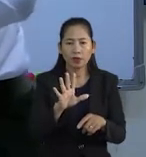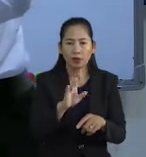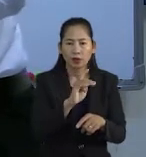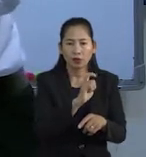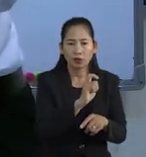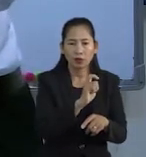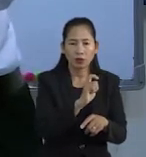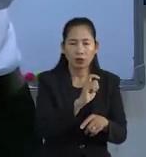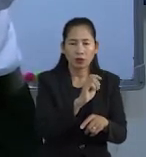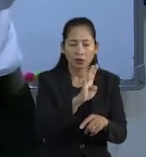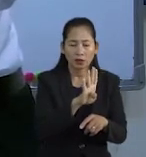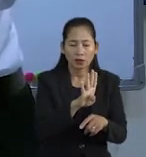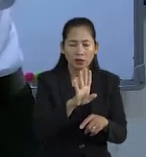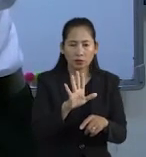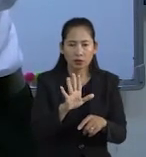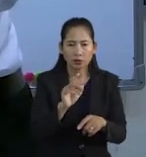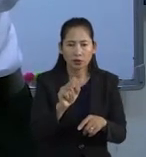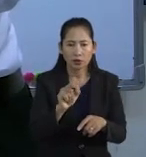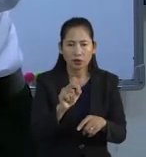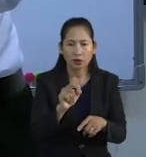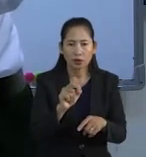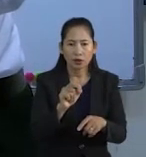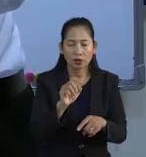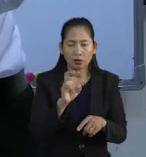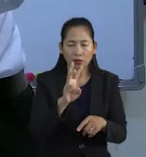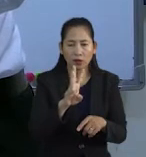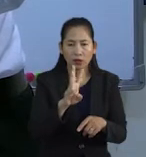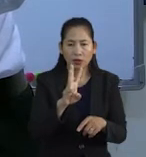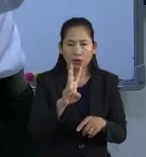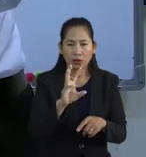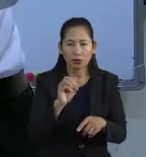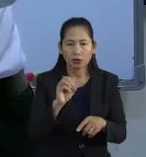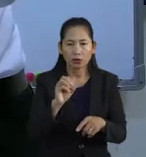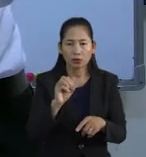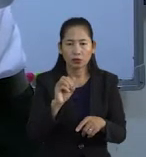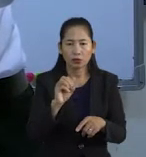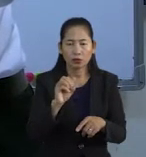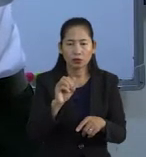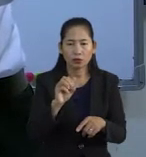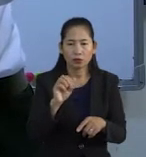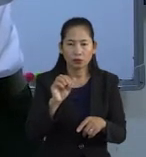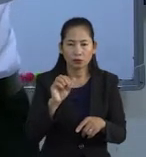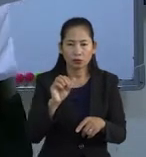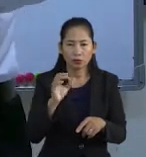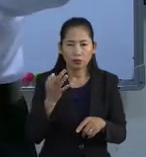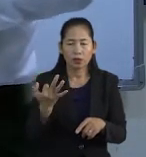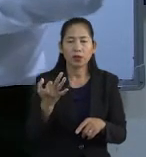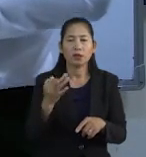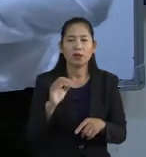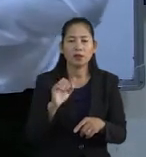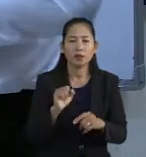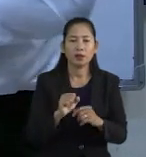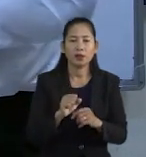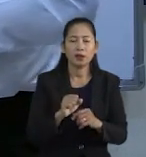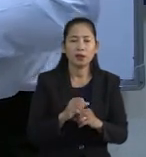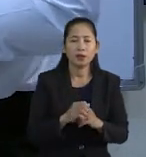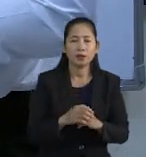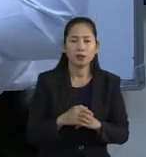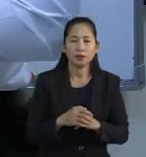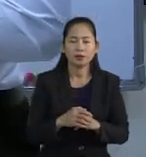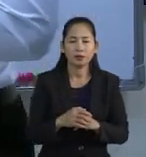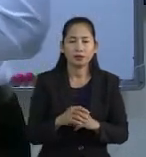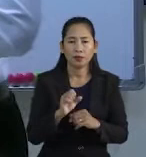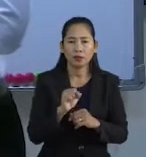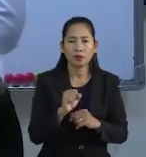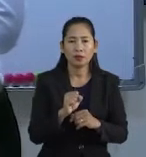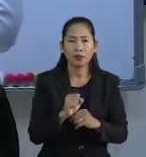khó sai sập pram cho bảy rồi sôn bầm bầy như cái nè bầy rồi bầm bầy